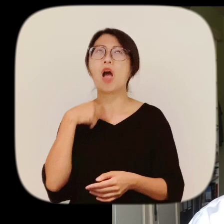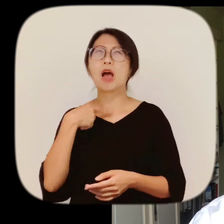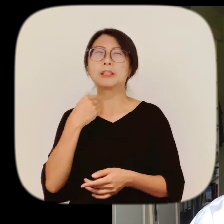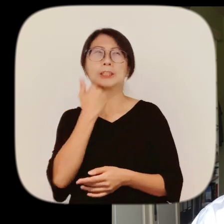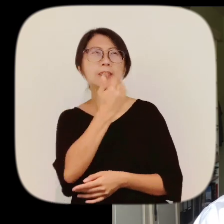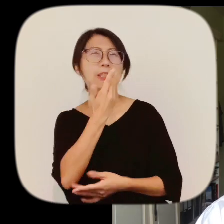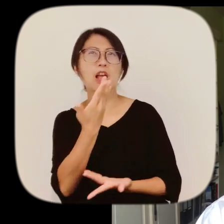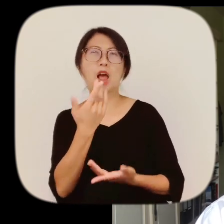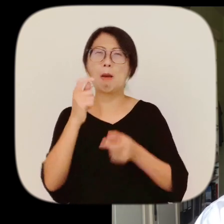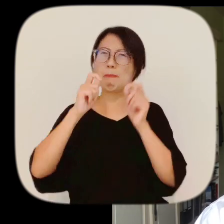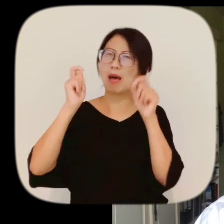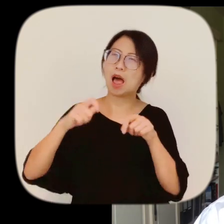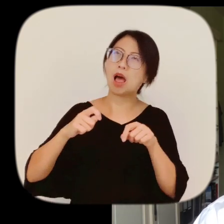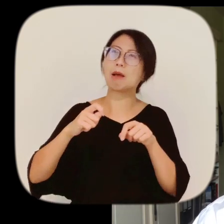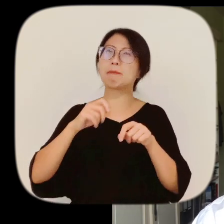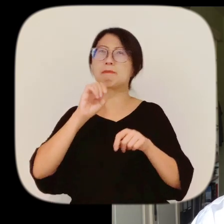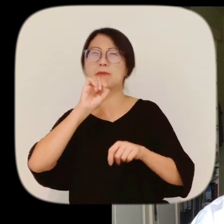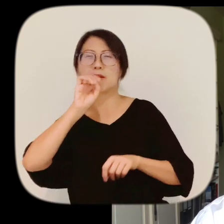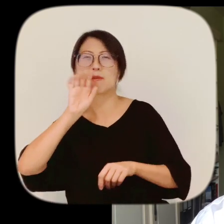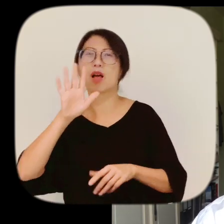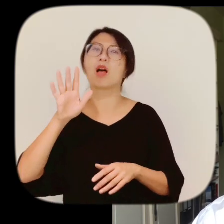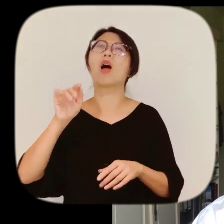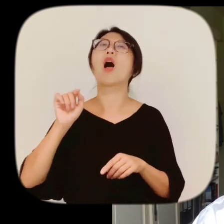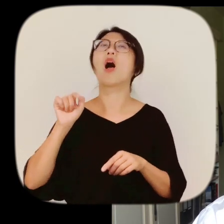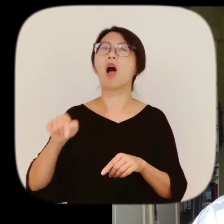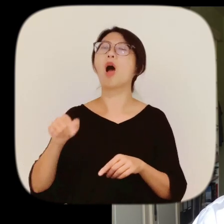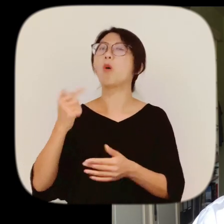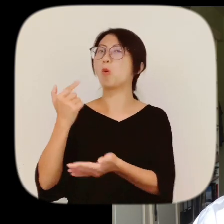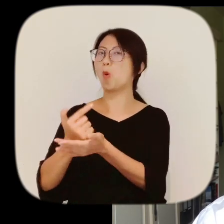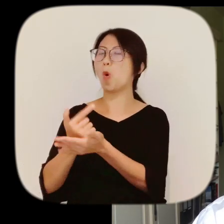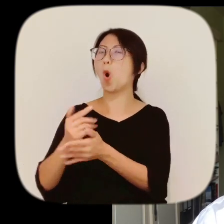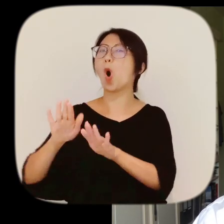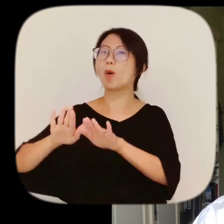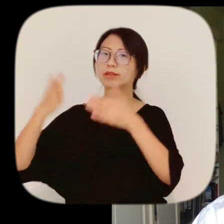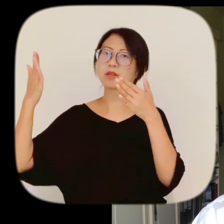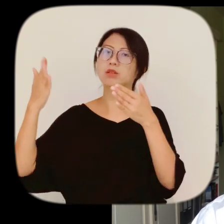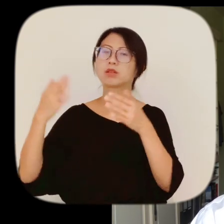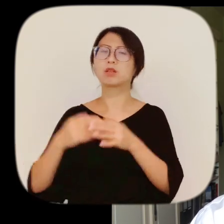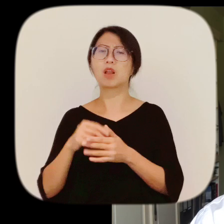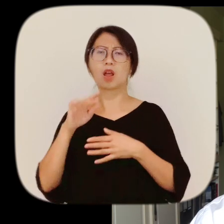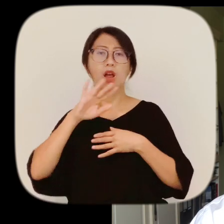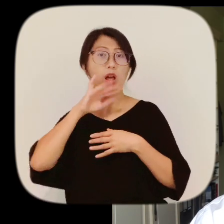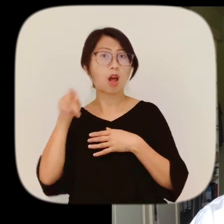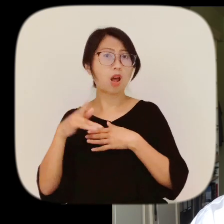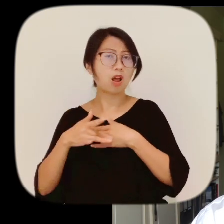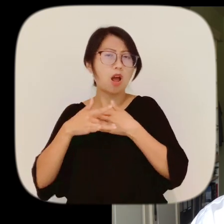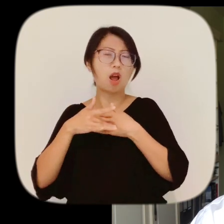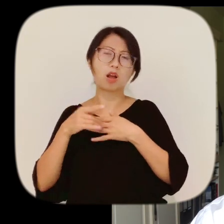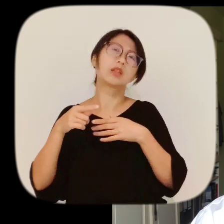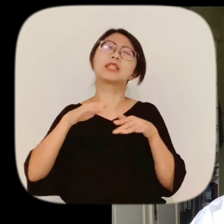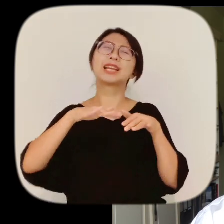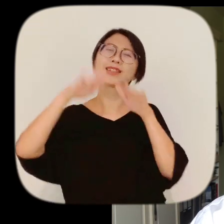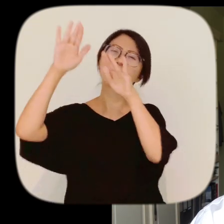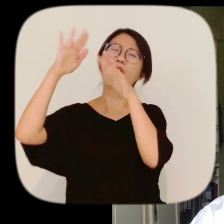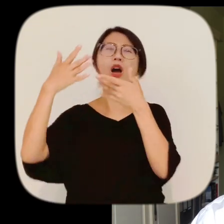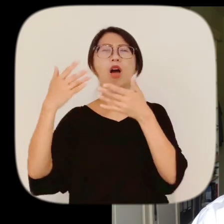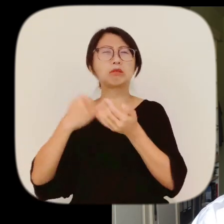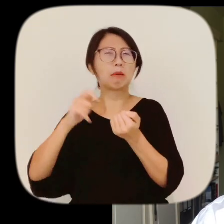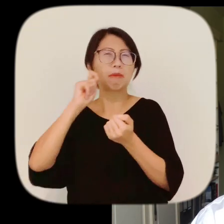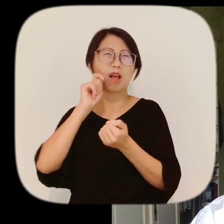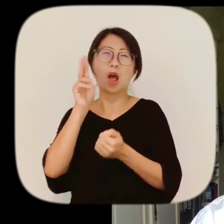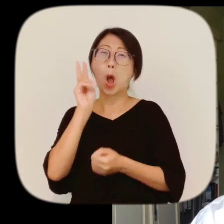tiesperhaps hopelessness is the very soilthat nourishes human hope